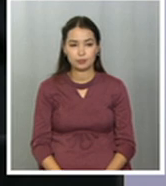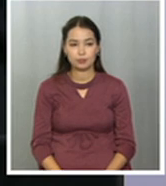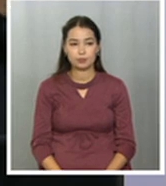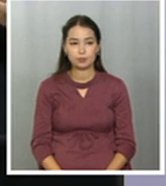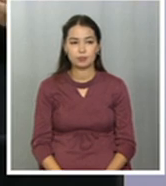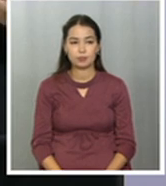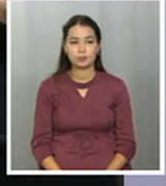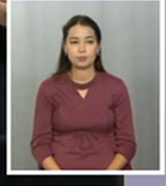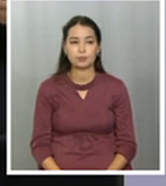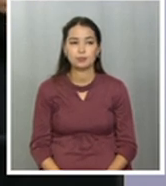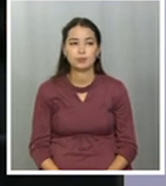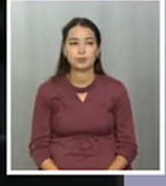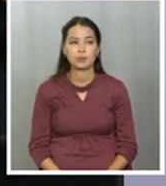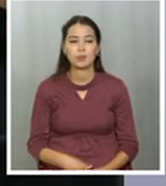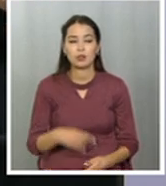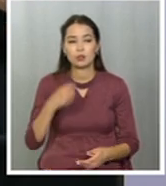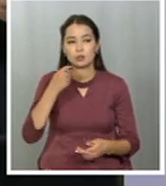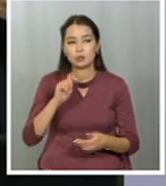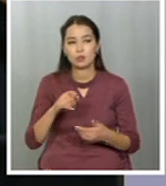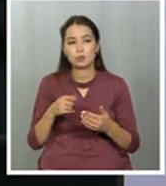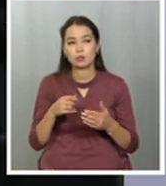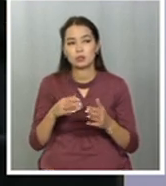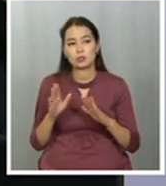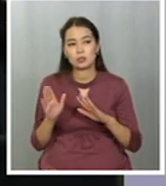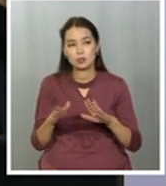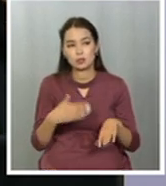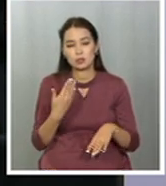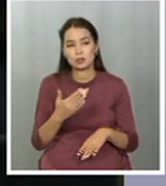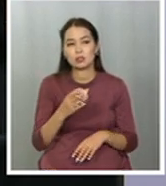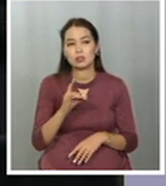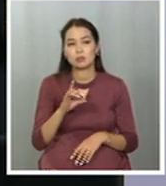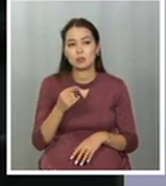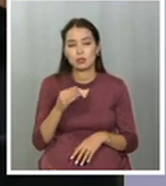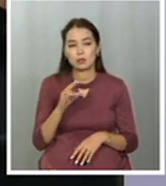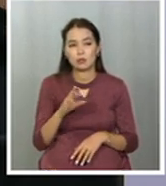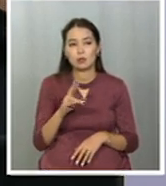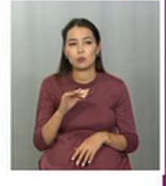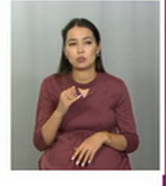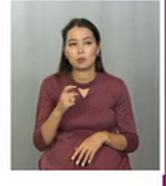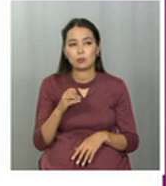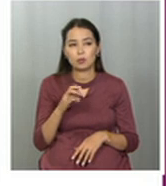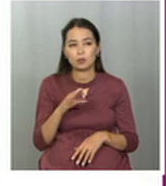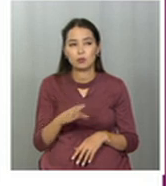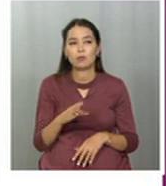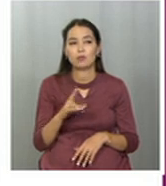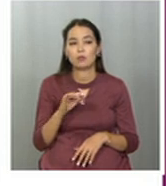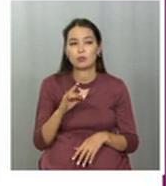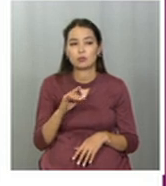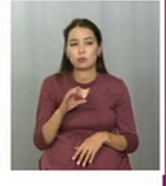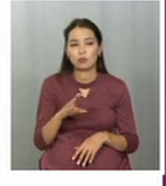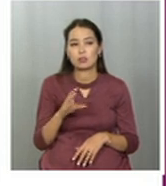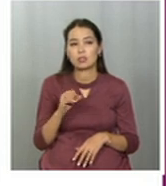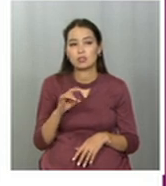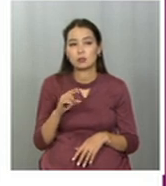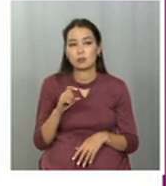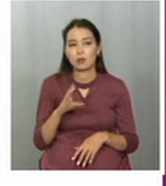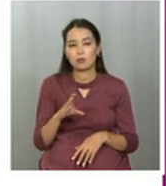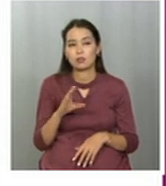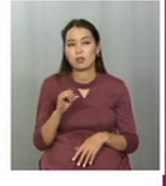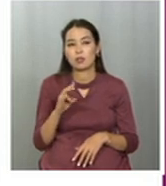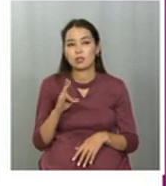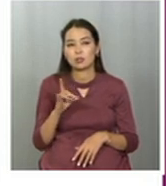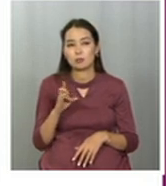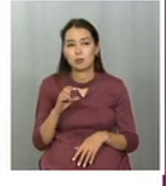Соғысқа дейінгі кезеңде Ысмайылов, Қожахмет, Құлахмет Қожықовтар, Сәрсенбаев, Таңсықбаев